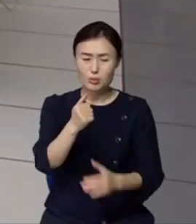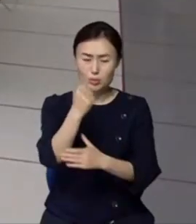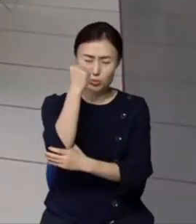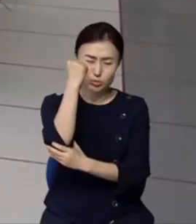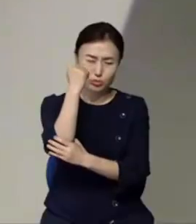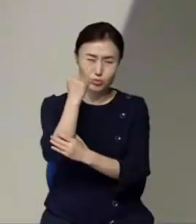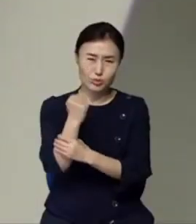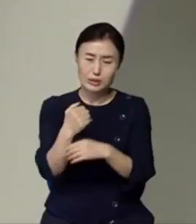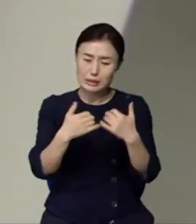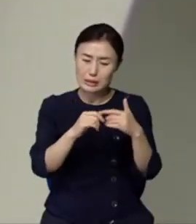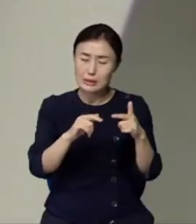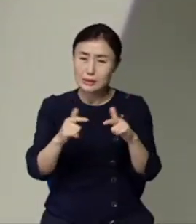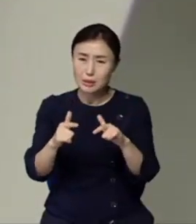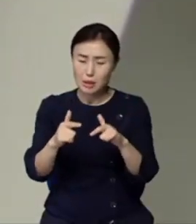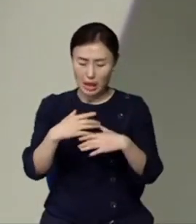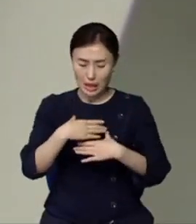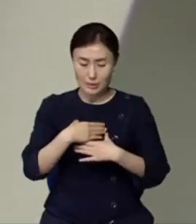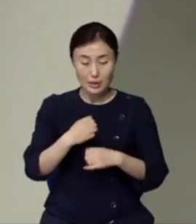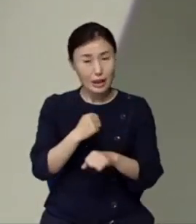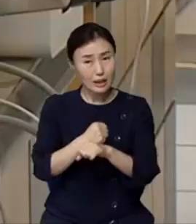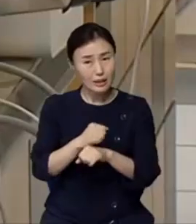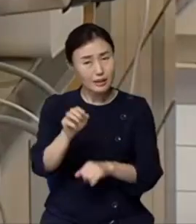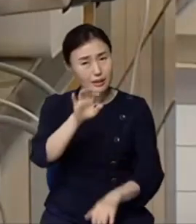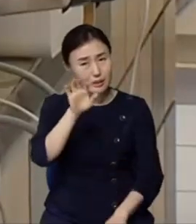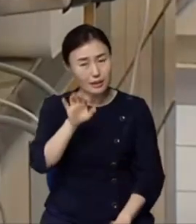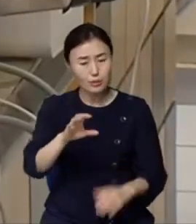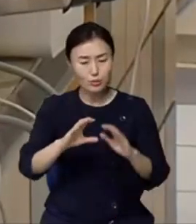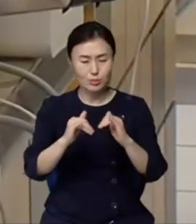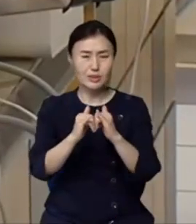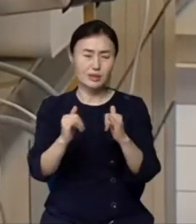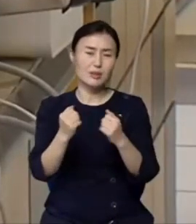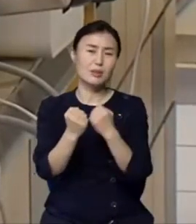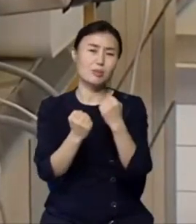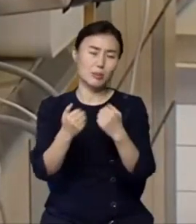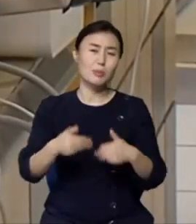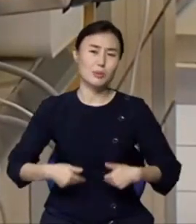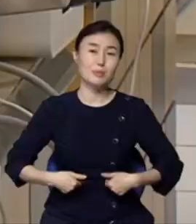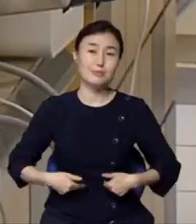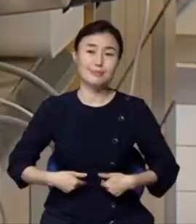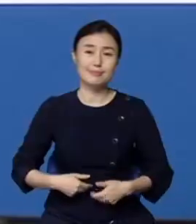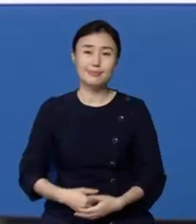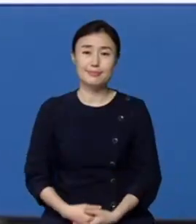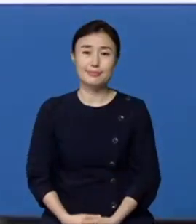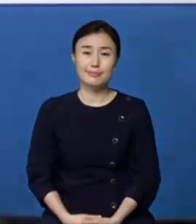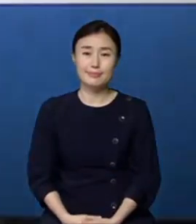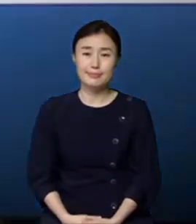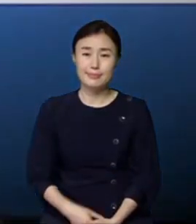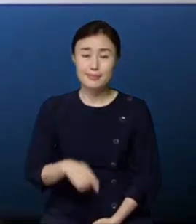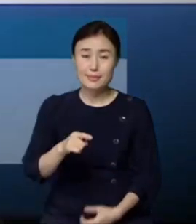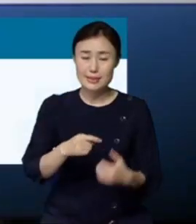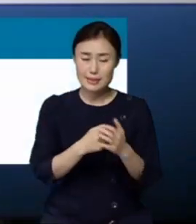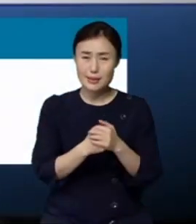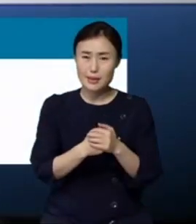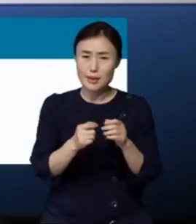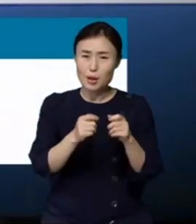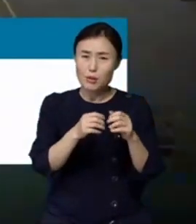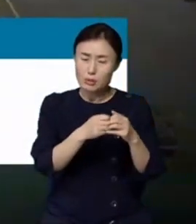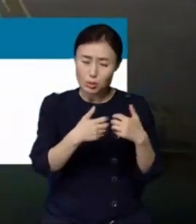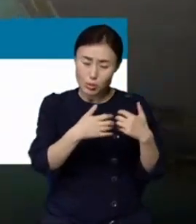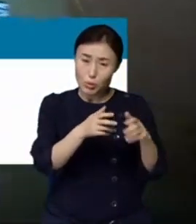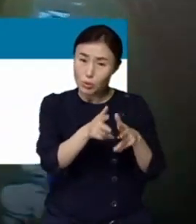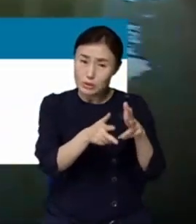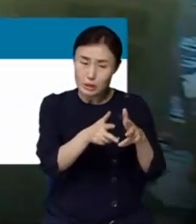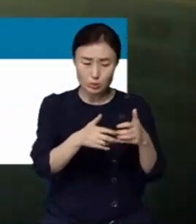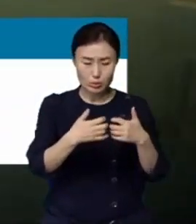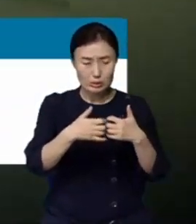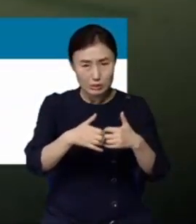안전성이 명확히 담보되고 있는지 국민에게 충분히 설명해야 한다고 지적했습니다. 정상도 기계가 잘 돌다가도